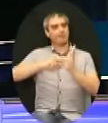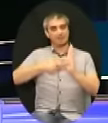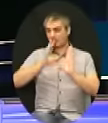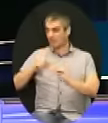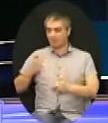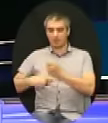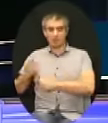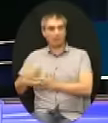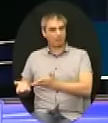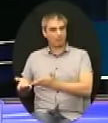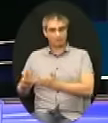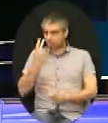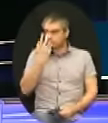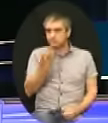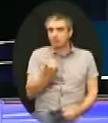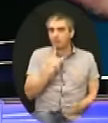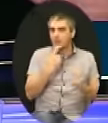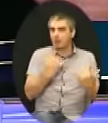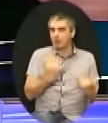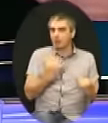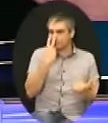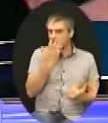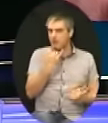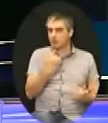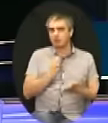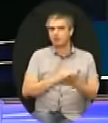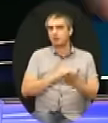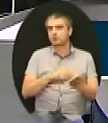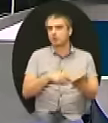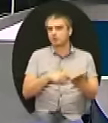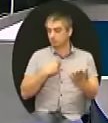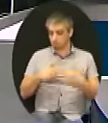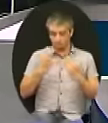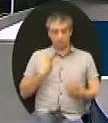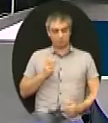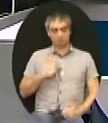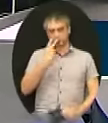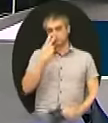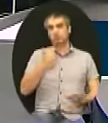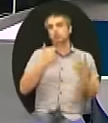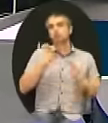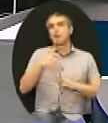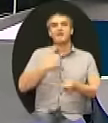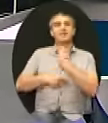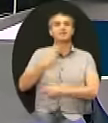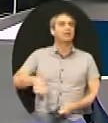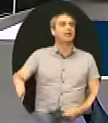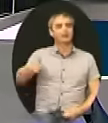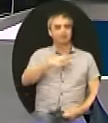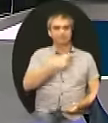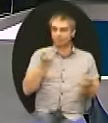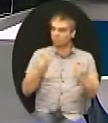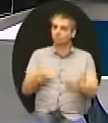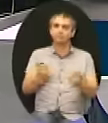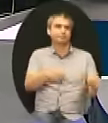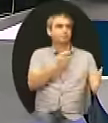גם ברמה הכלכלית. ותסתכל מה קרה היום, תסתכל היום על, על העיתון. אנחנו קמים בבוקר ורואים 60 אלף עסקים קטנים בסדר, נסגרו. בסדר,